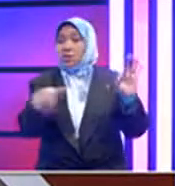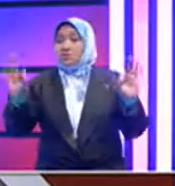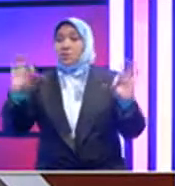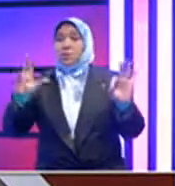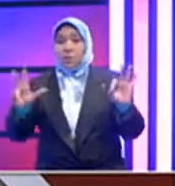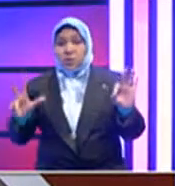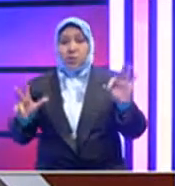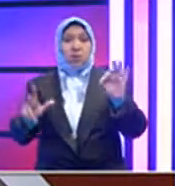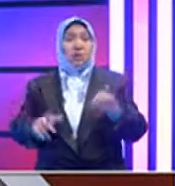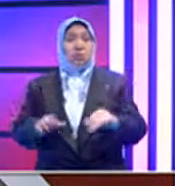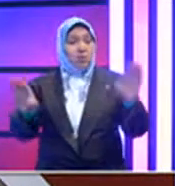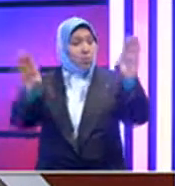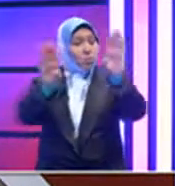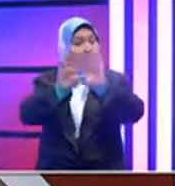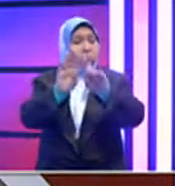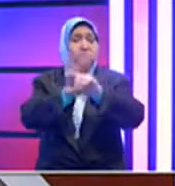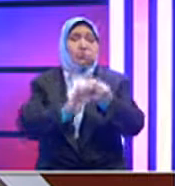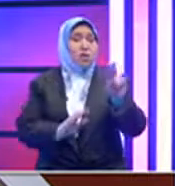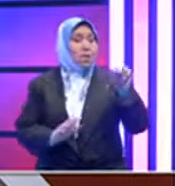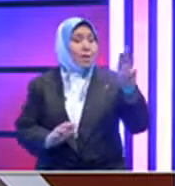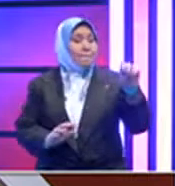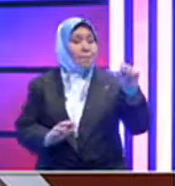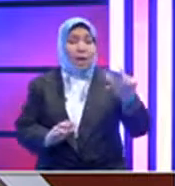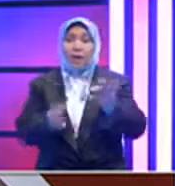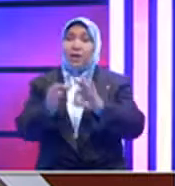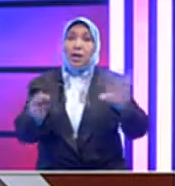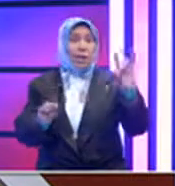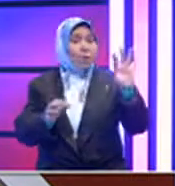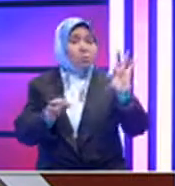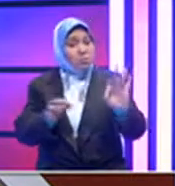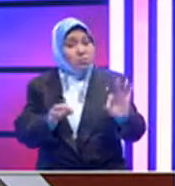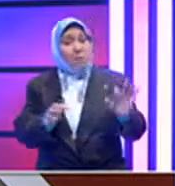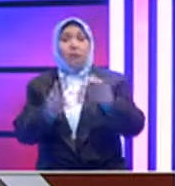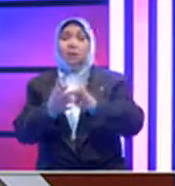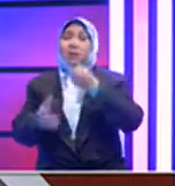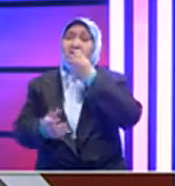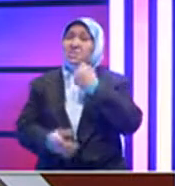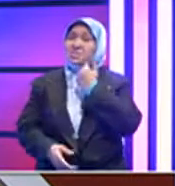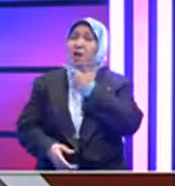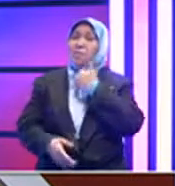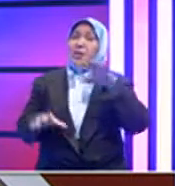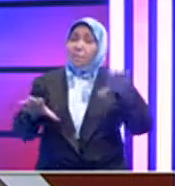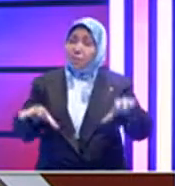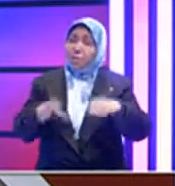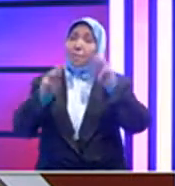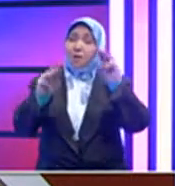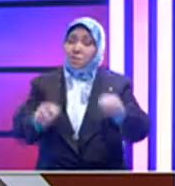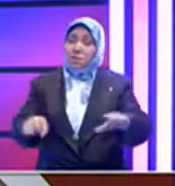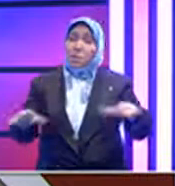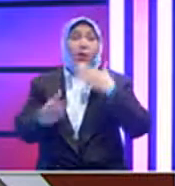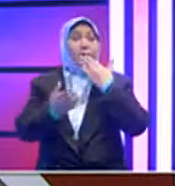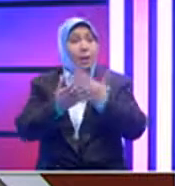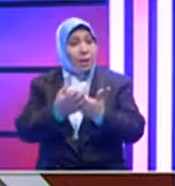menutup kepada surah an-naml Allah menyakitkan pada air aku 9 menjeda ambil Hasanah siap ke yang berbuat ya dengan